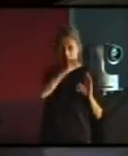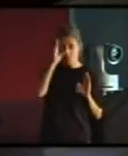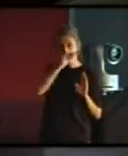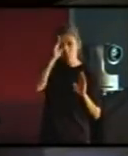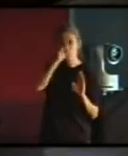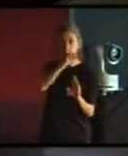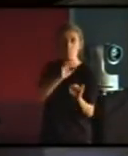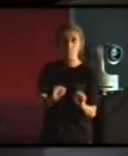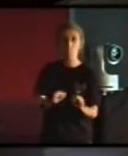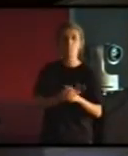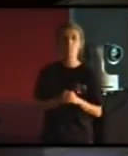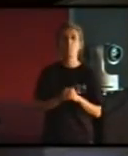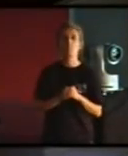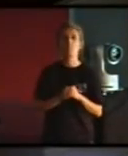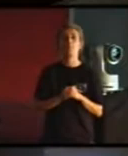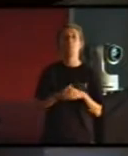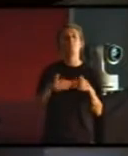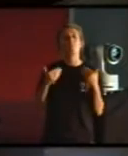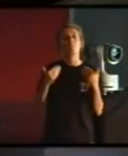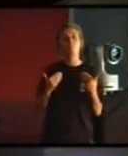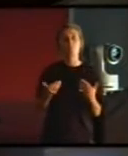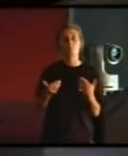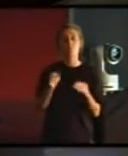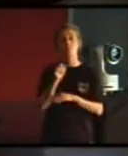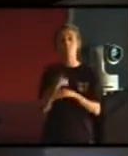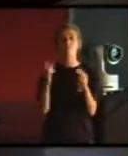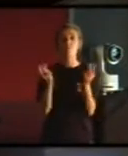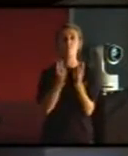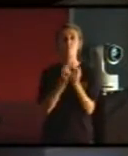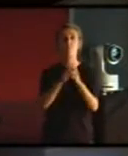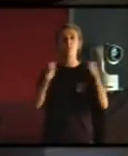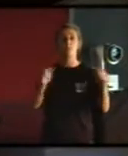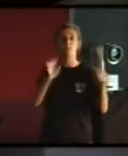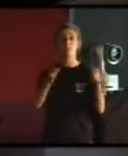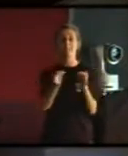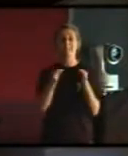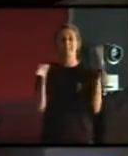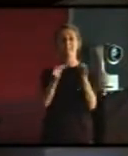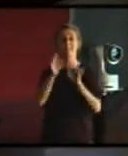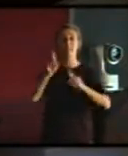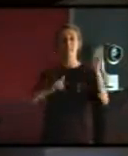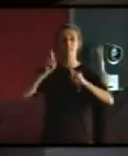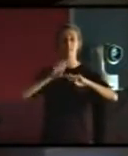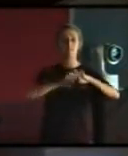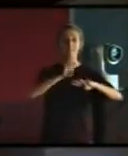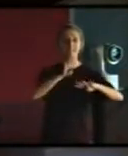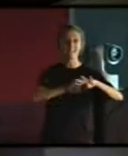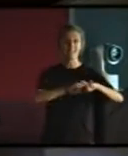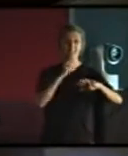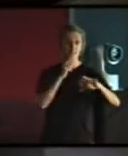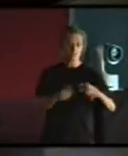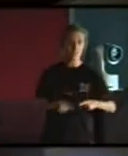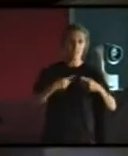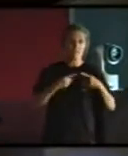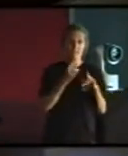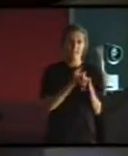ici, mais le lieu qui nous intéresse aujourd'hui donc pour la salle des fêtes, c'est effectivement une histoire de quartier. Elle ne renvoie pas à la grande histoire, c'est pourtant un bâtiment qui, je